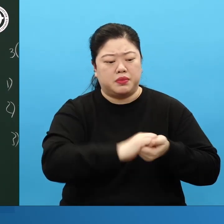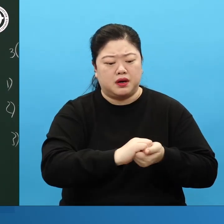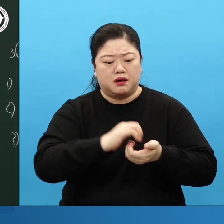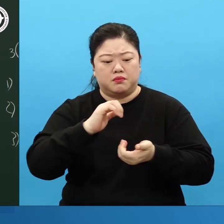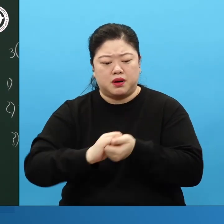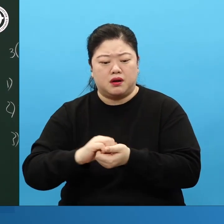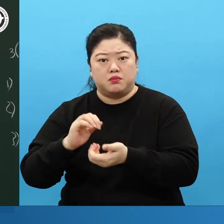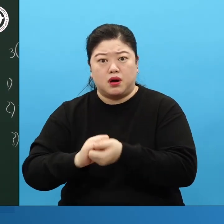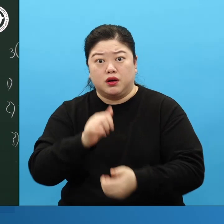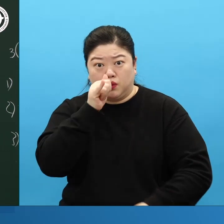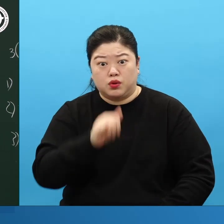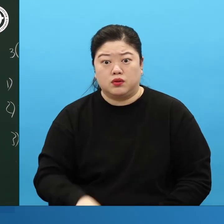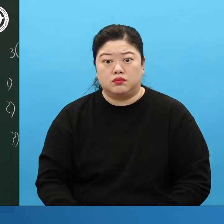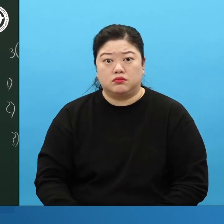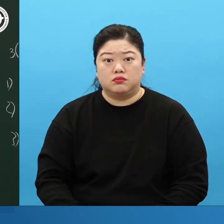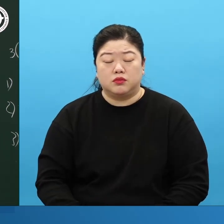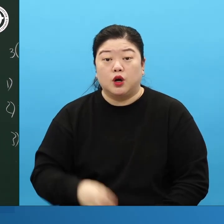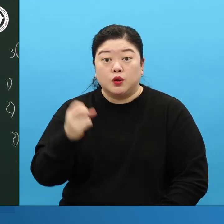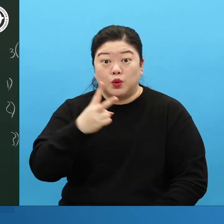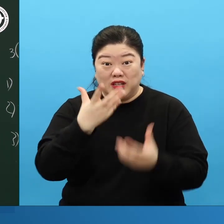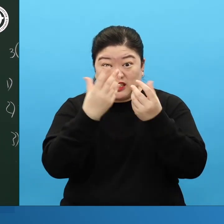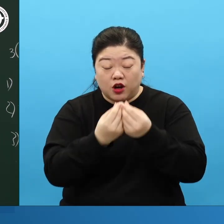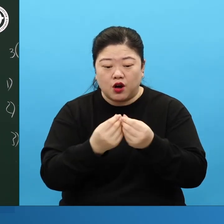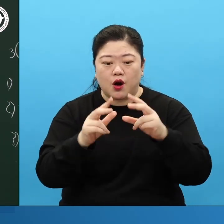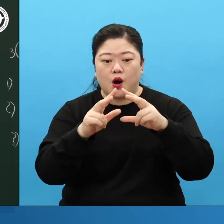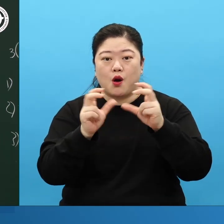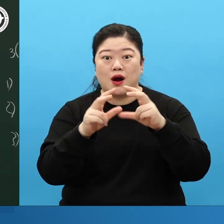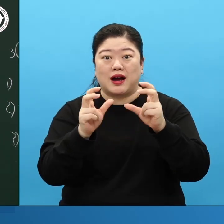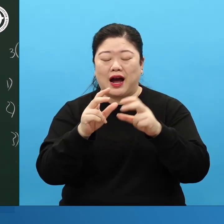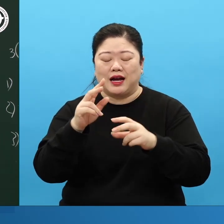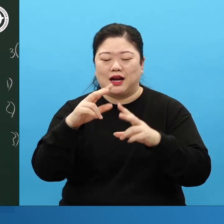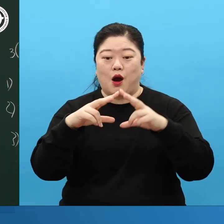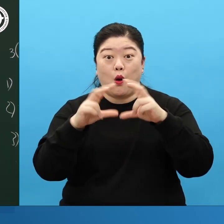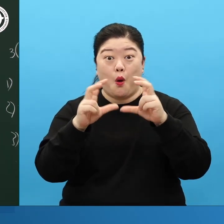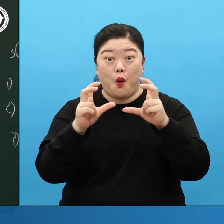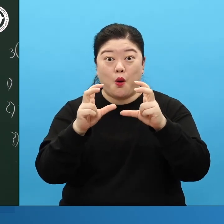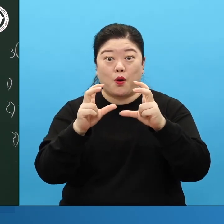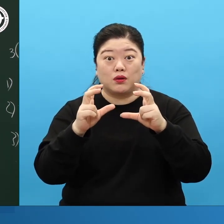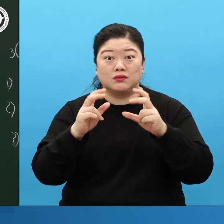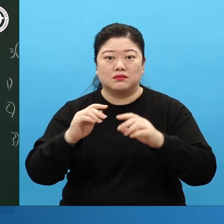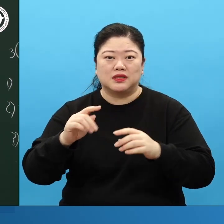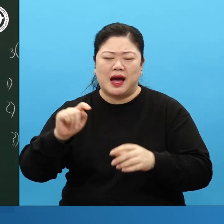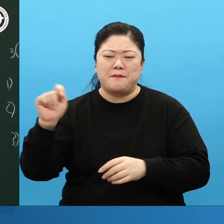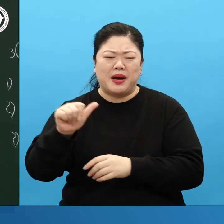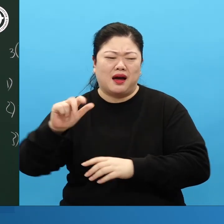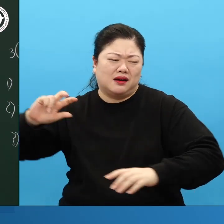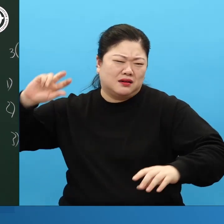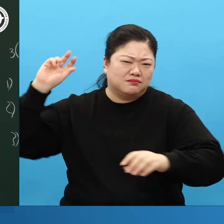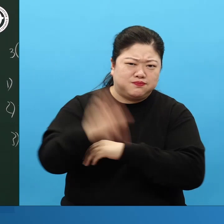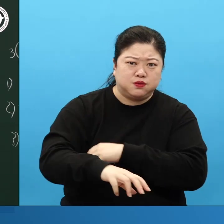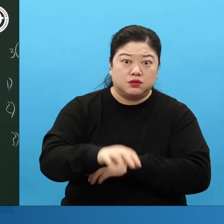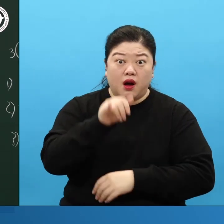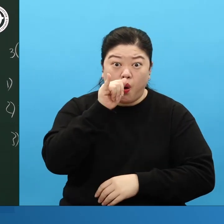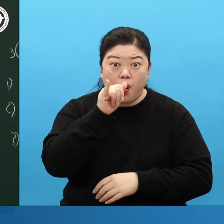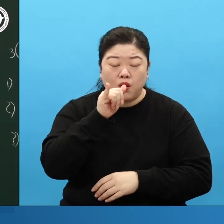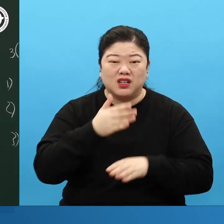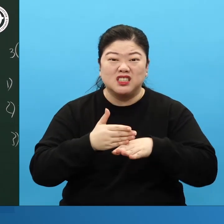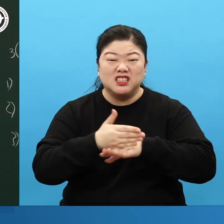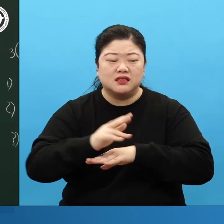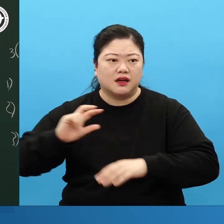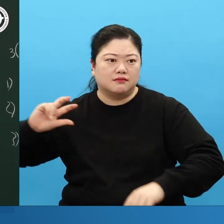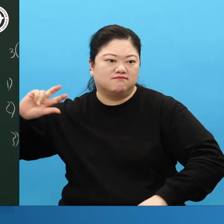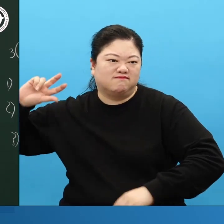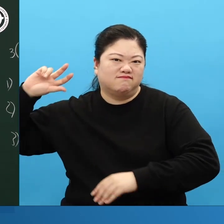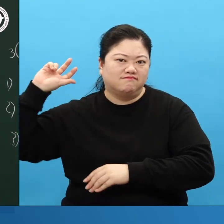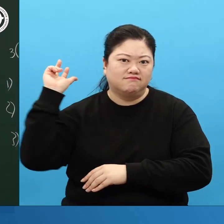때는 천천히 던지는 몸이 돼야 되는 거지. Si tengo que lanzar la bola lentamente, 그게 tengo que tener el 리듬이란 cuerpo 말이에요. de manera lenta. Ese es el 몸 막 ritmo. 강하게 하면서 던진다. 그게